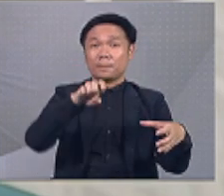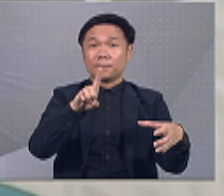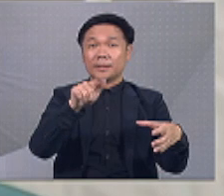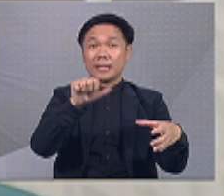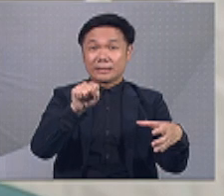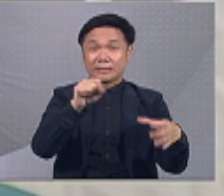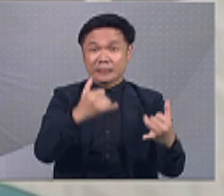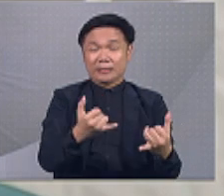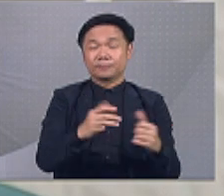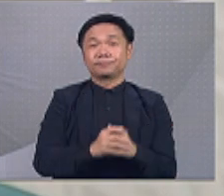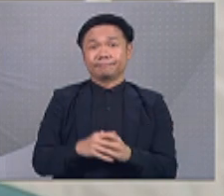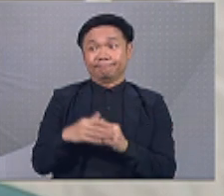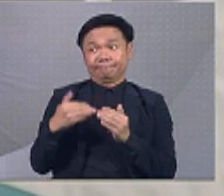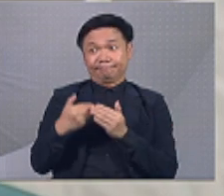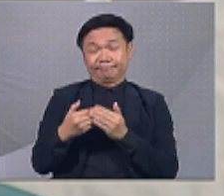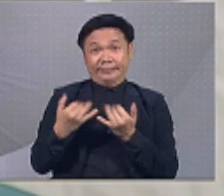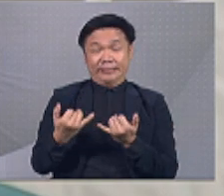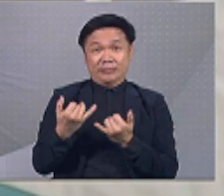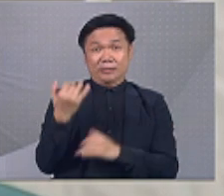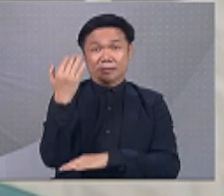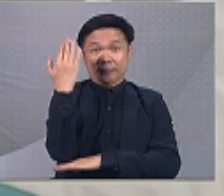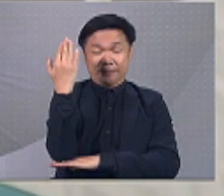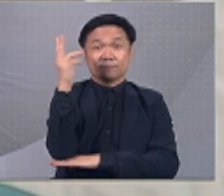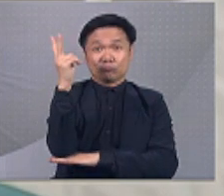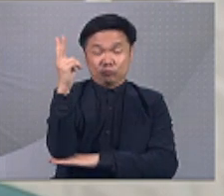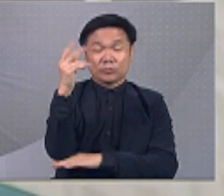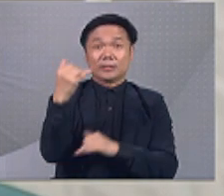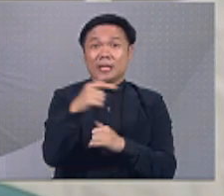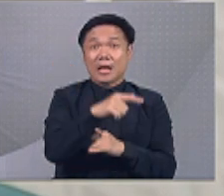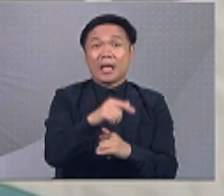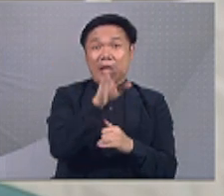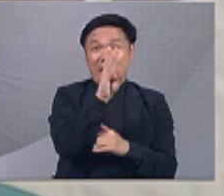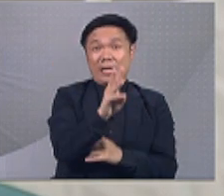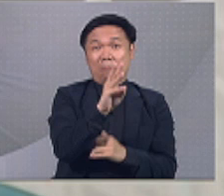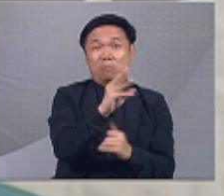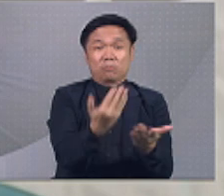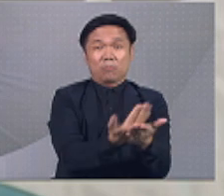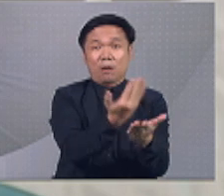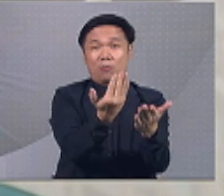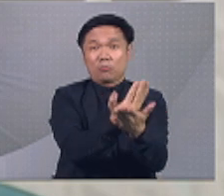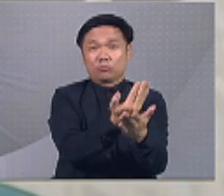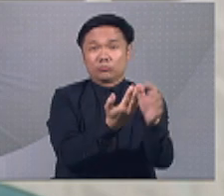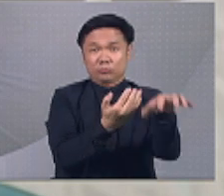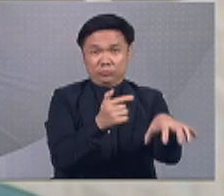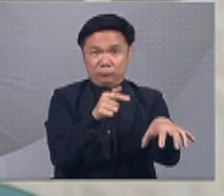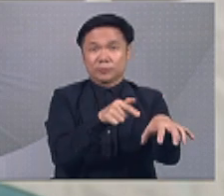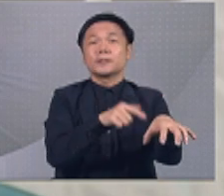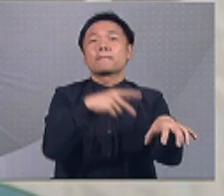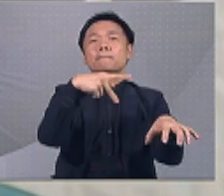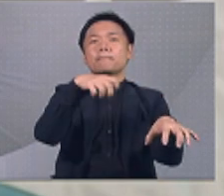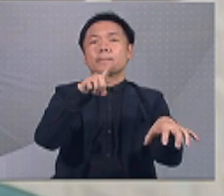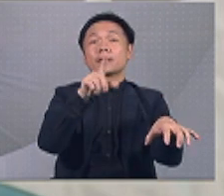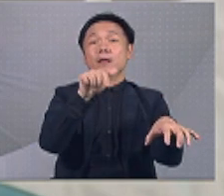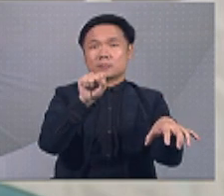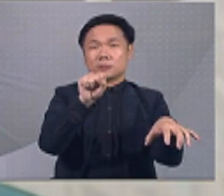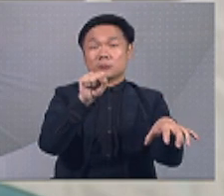2020 12.00 tengah hari sebanyak 36 kiss postif baru Telah dilaporkan di Cluster ini menjadikan